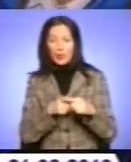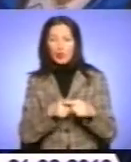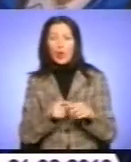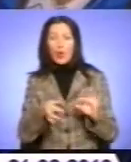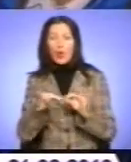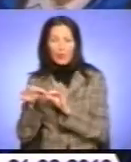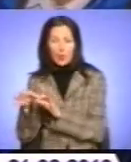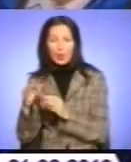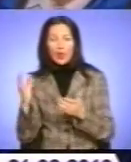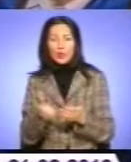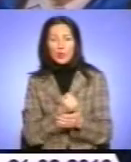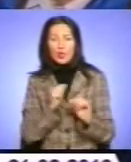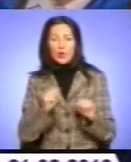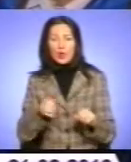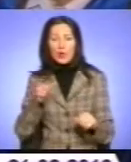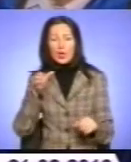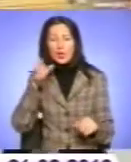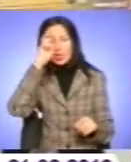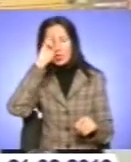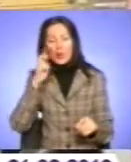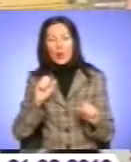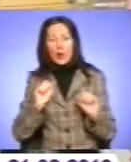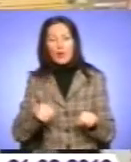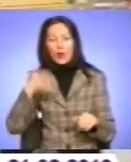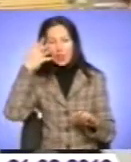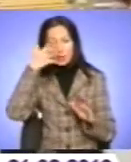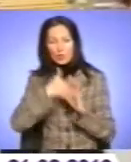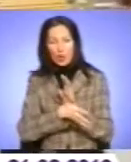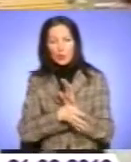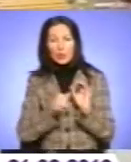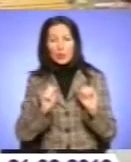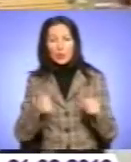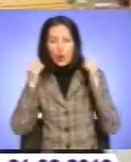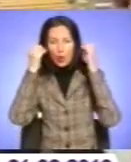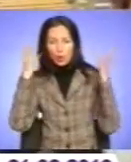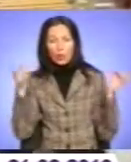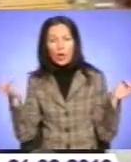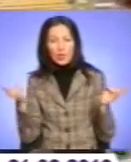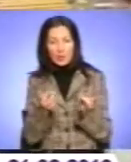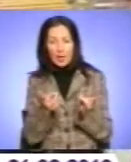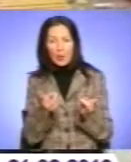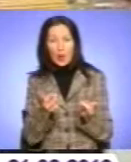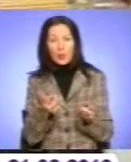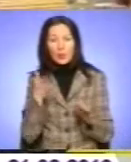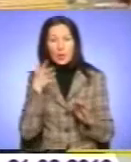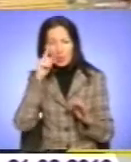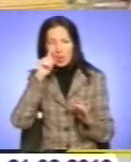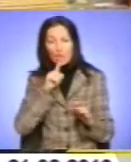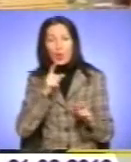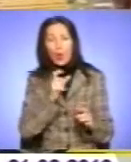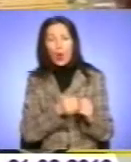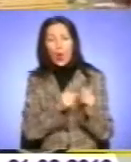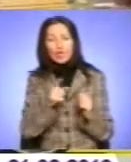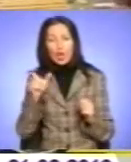держави – правосвідомість і правова культура громадян. Потрібно зробити, щоб люди всі розуміли правознавство. Якщо